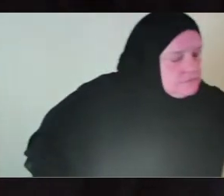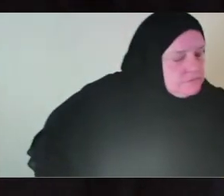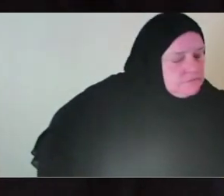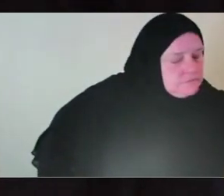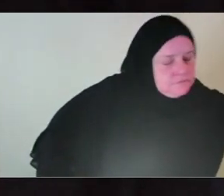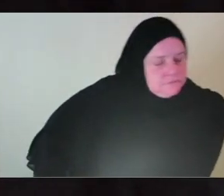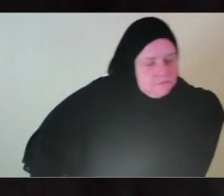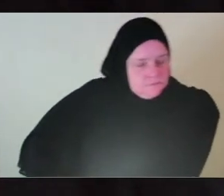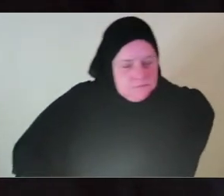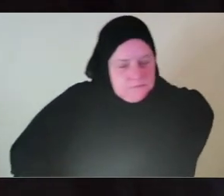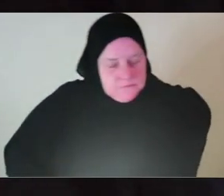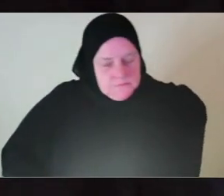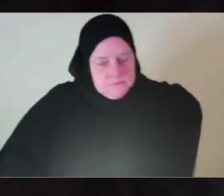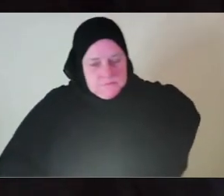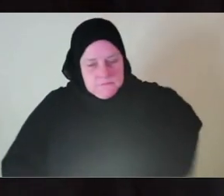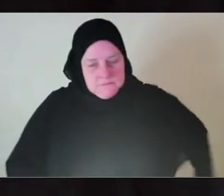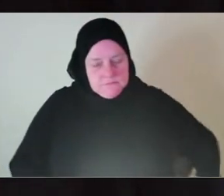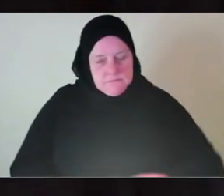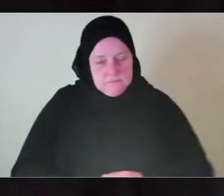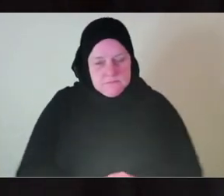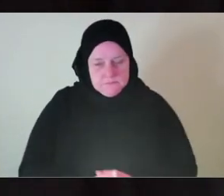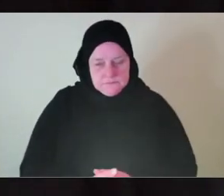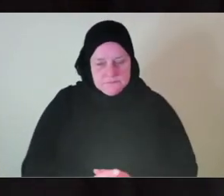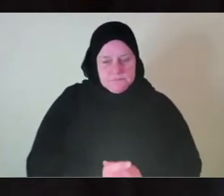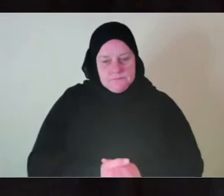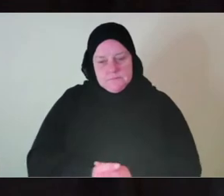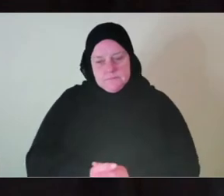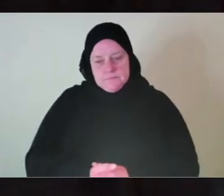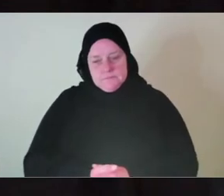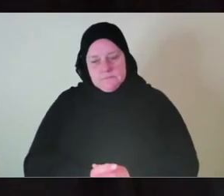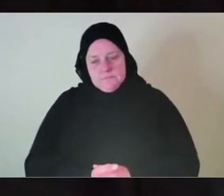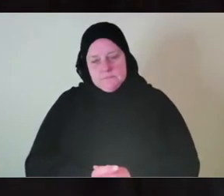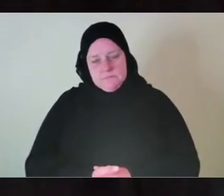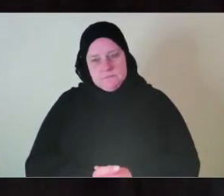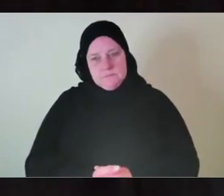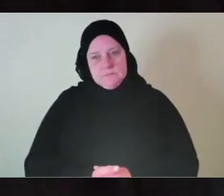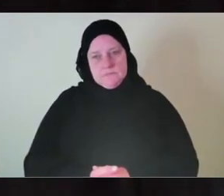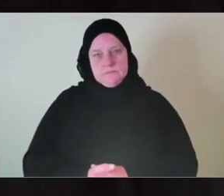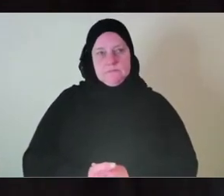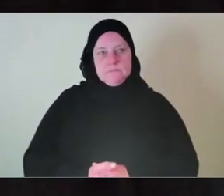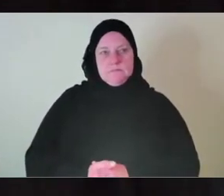السلام عليك يا أهل بيت النبوة